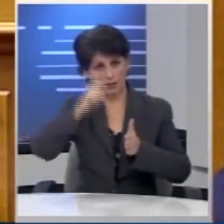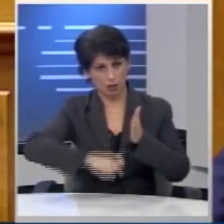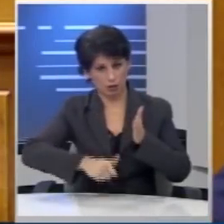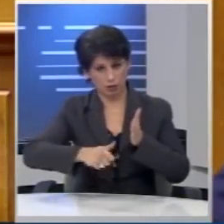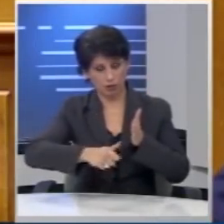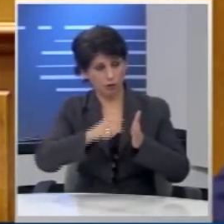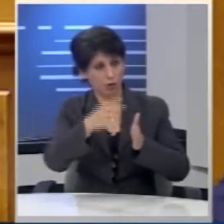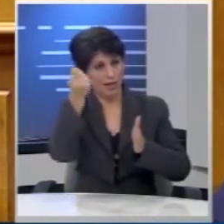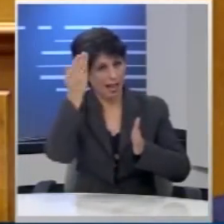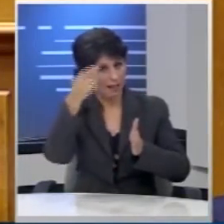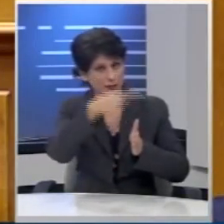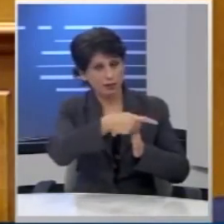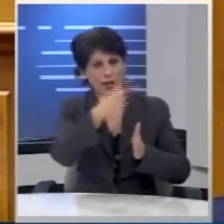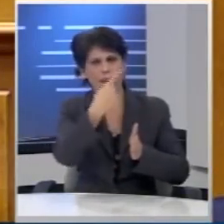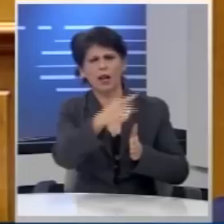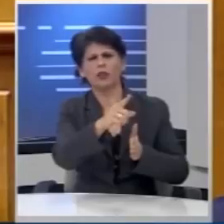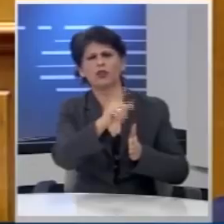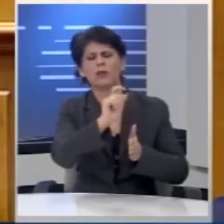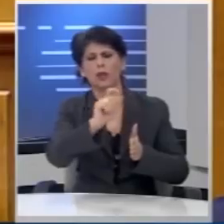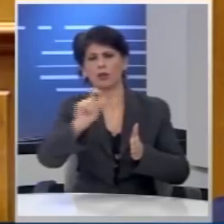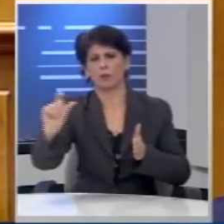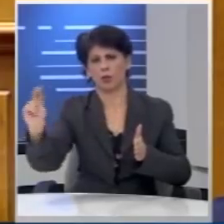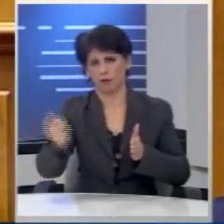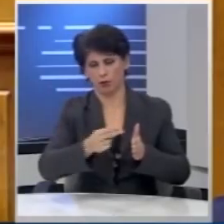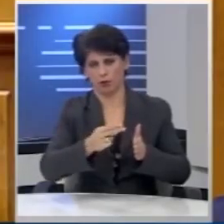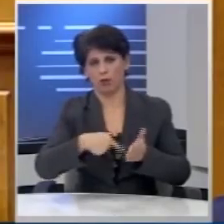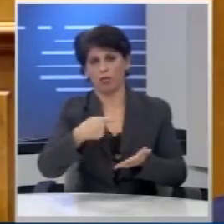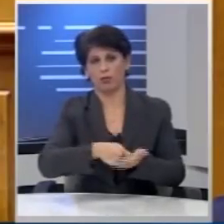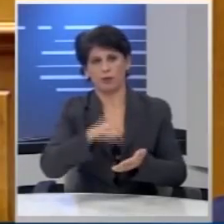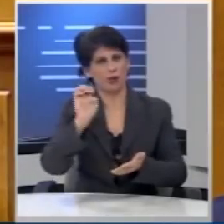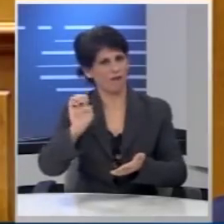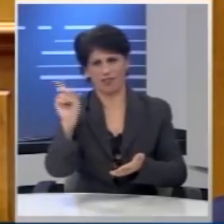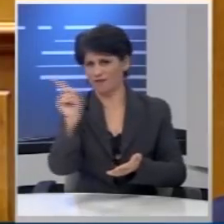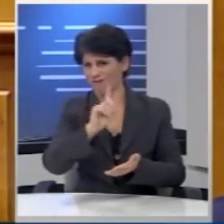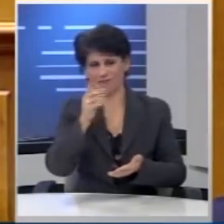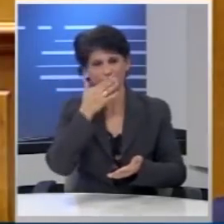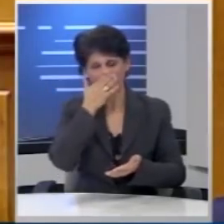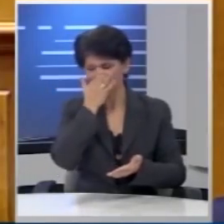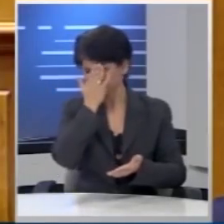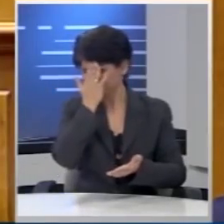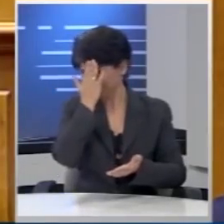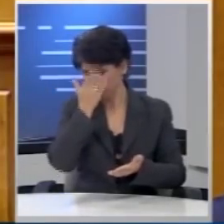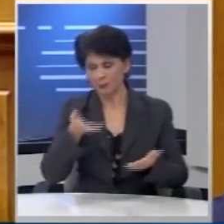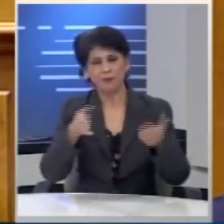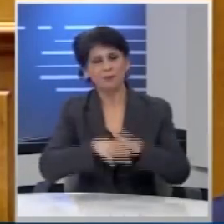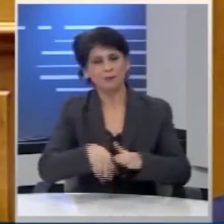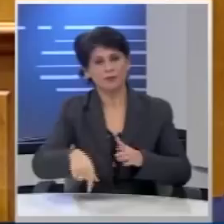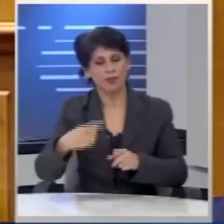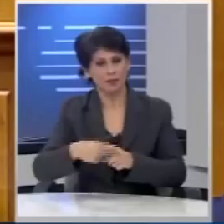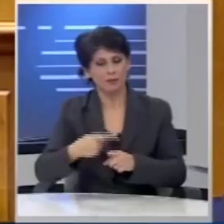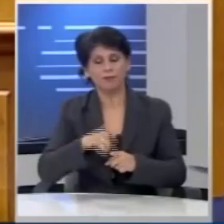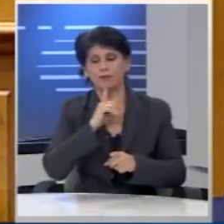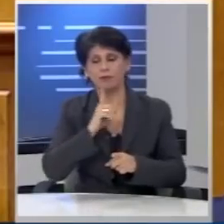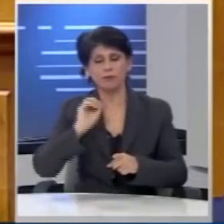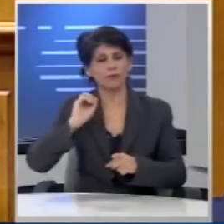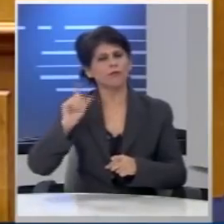ξενοδοχείο αντικειμενικής αξίας εκατοντάδων εκατομμυρίων ευρώ δεν πληρώνει ένφια. Συγκαλύπτουν επίσης πως στην Ελλάδα,